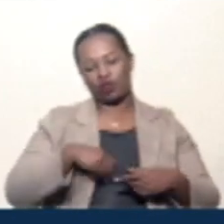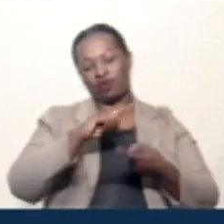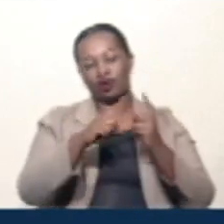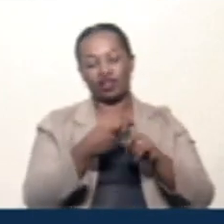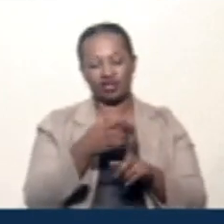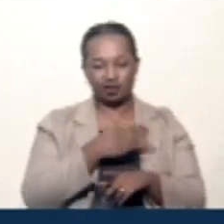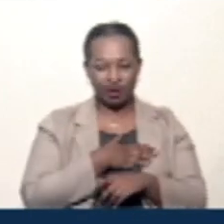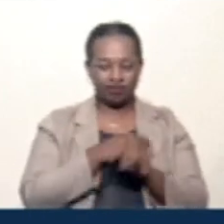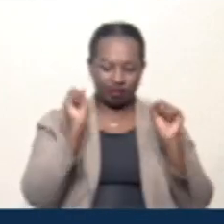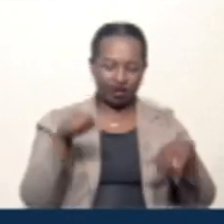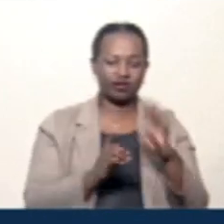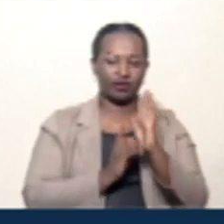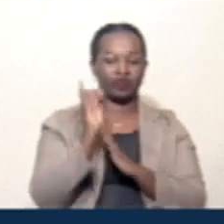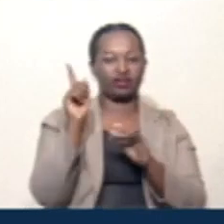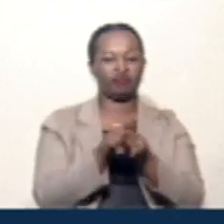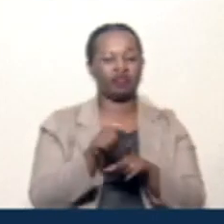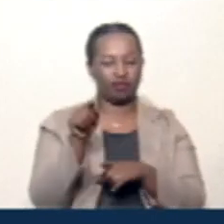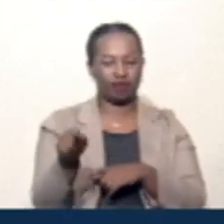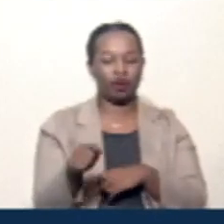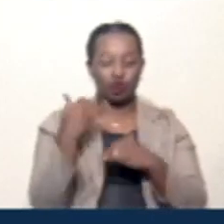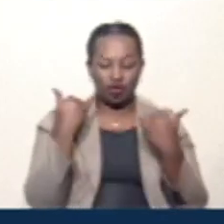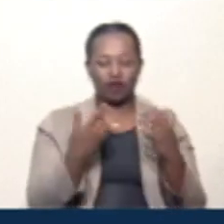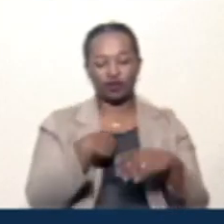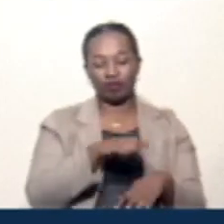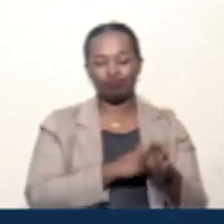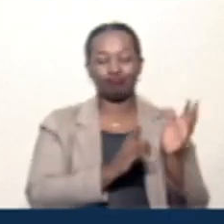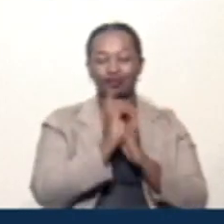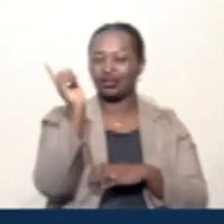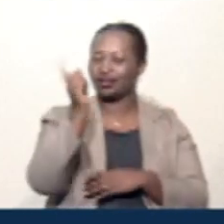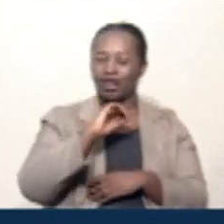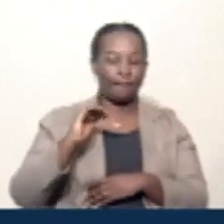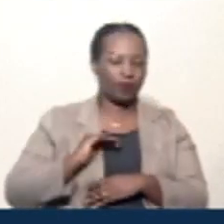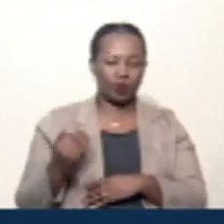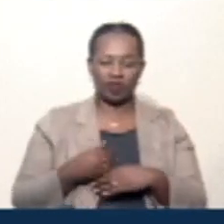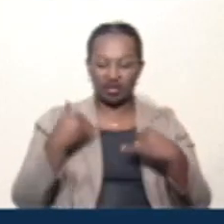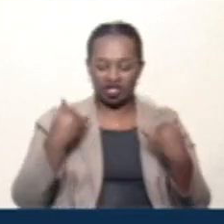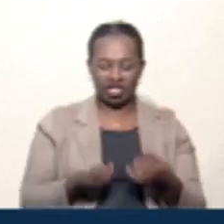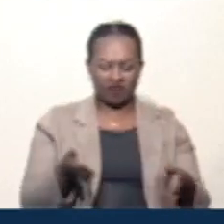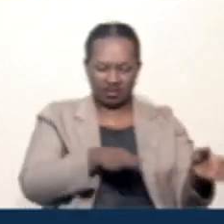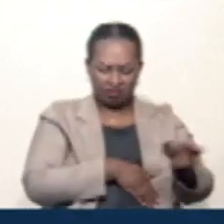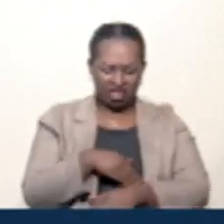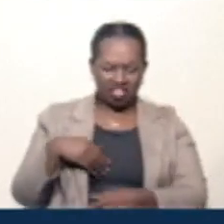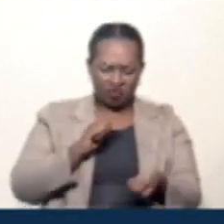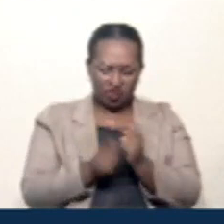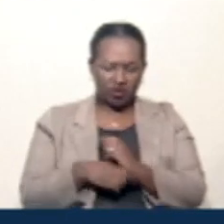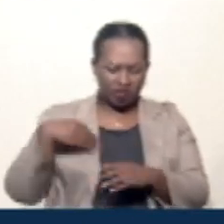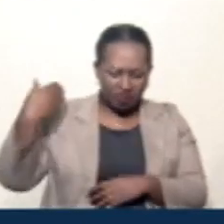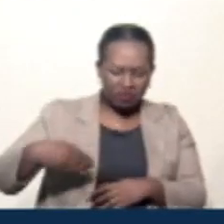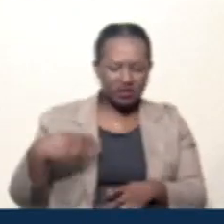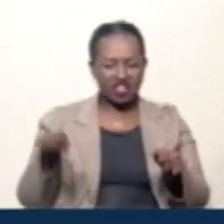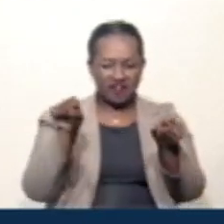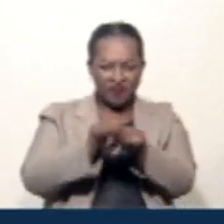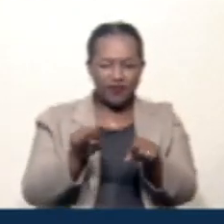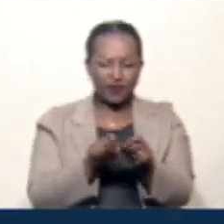rwanjye rukabasha nako kwiteza imbere. Ubu twiteje imbere, mbese nta mugore nsigaye ndava mu gitenge nkajya mu kindi, nkava mu rukweto nkajya mu